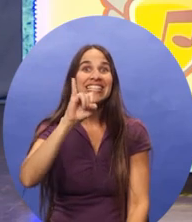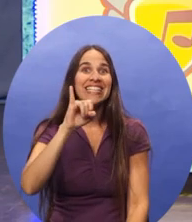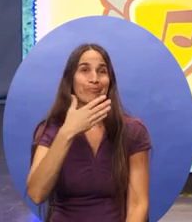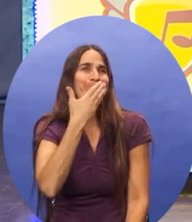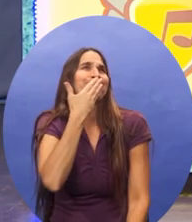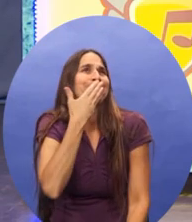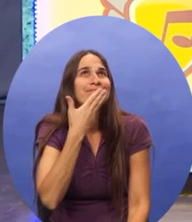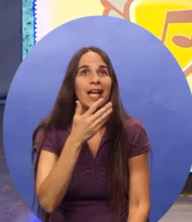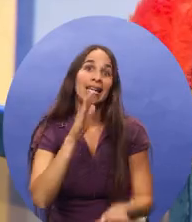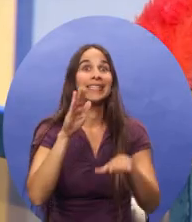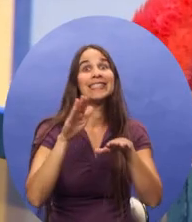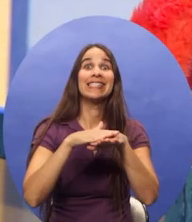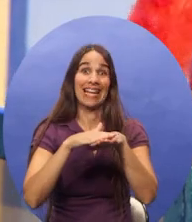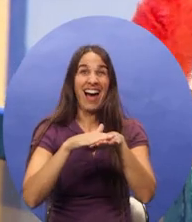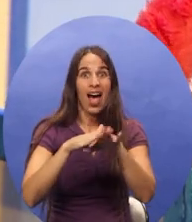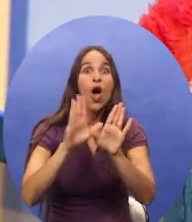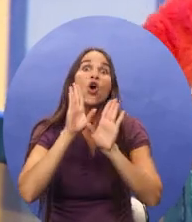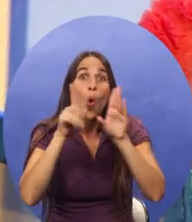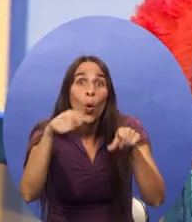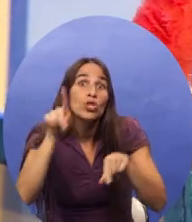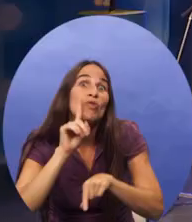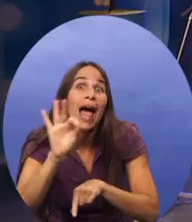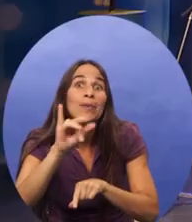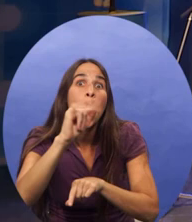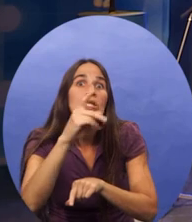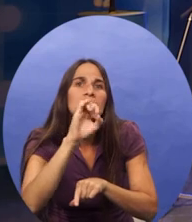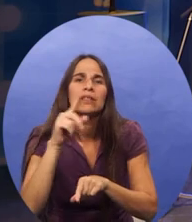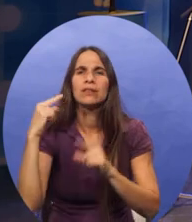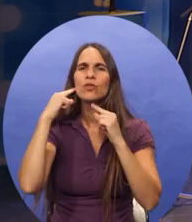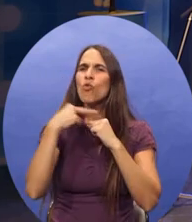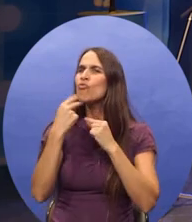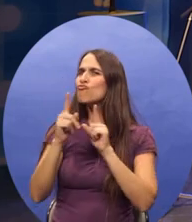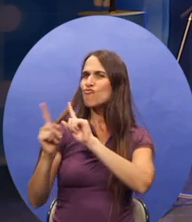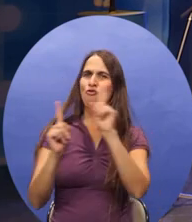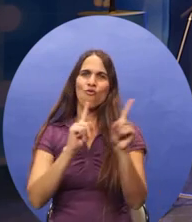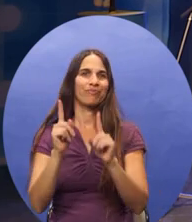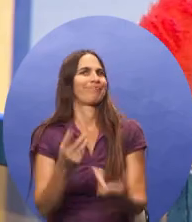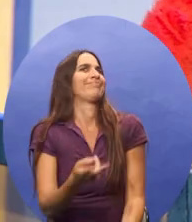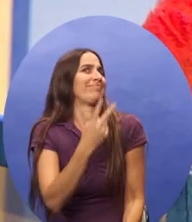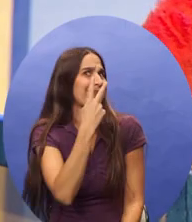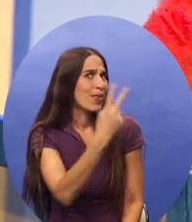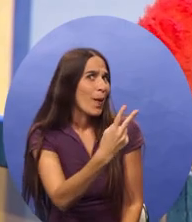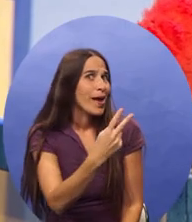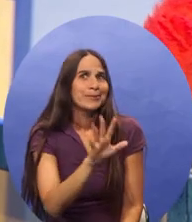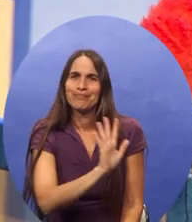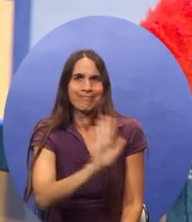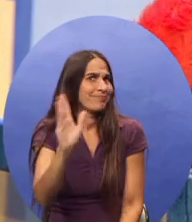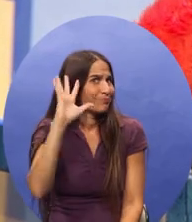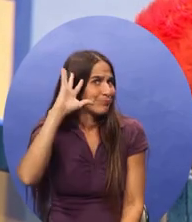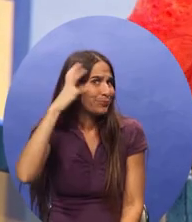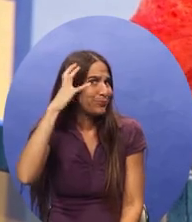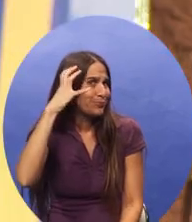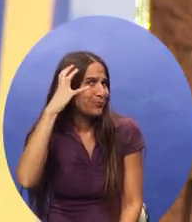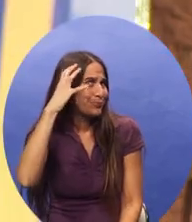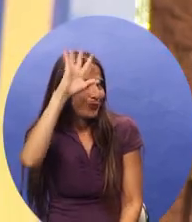יוסי? סליחה, קוראים לכם יוסי. אתה רואה, הלולו הזה ממש